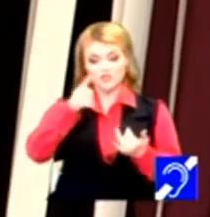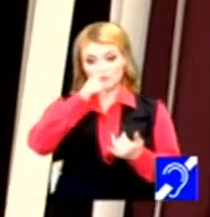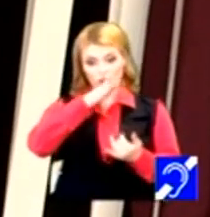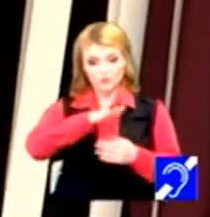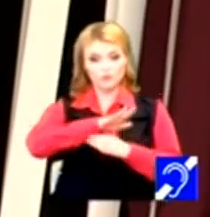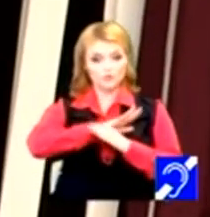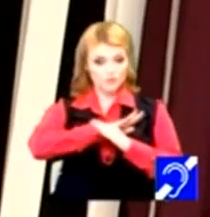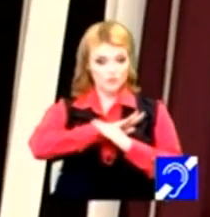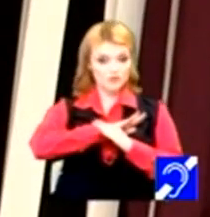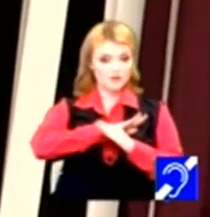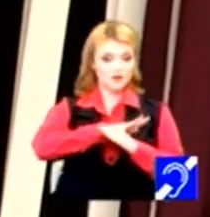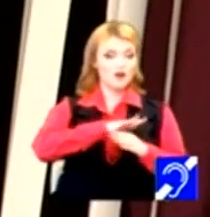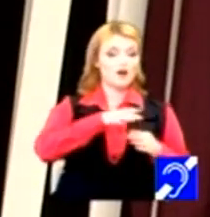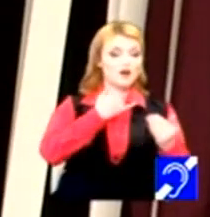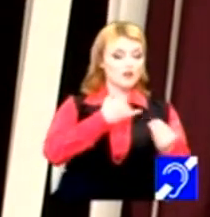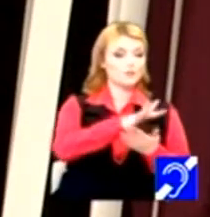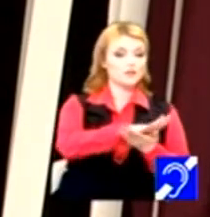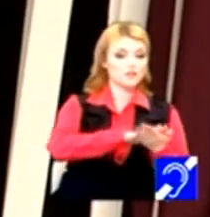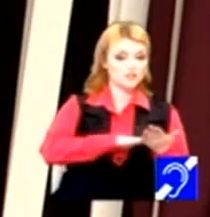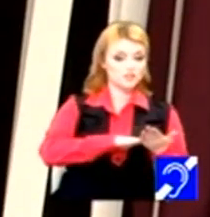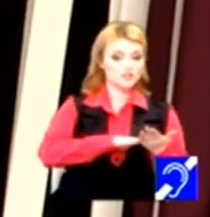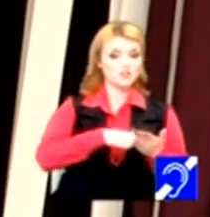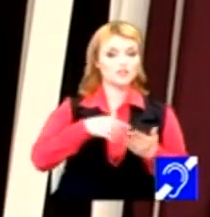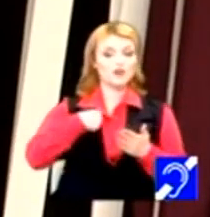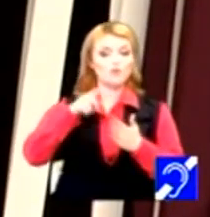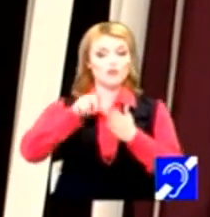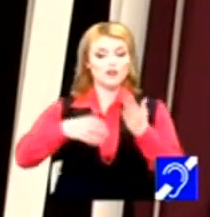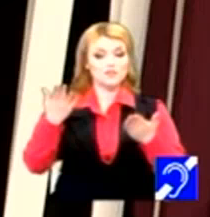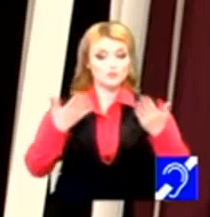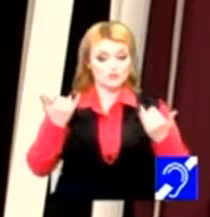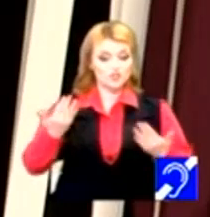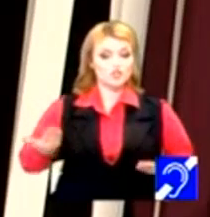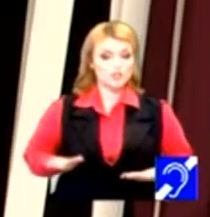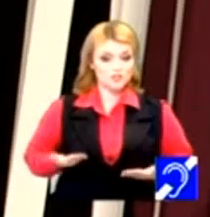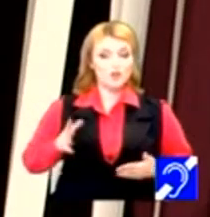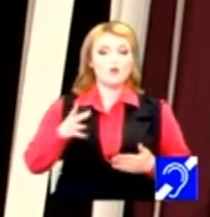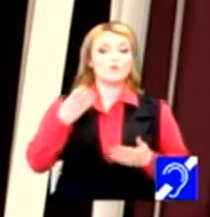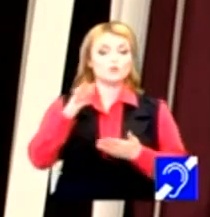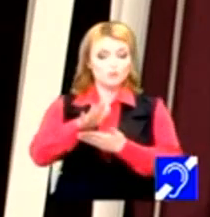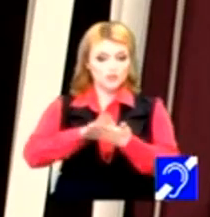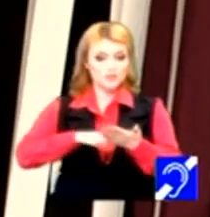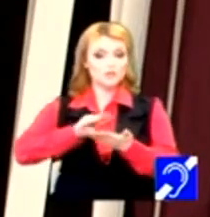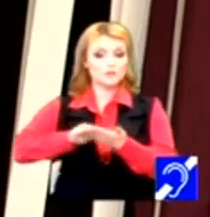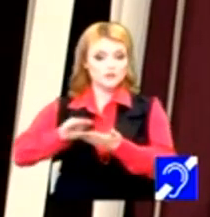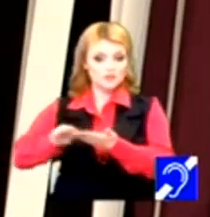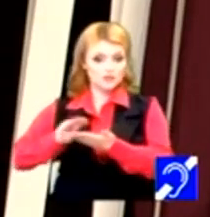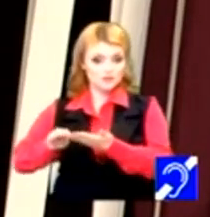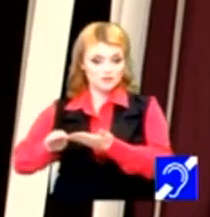că dacă el ar fi trăit, ar fi făcut-o mai bine decât mine. Dar o fac în speranța că după